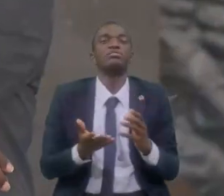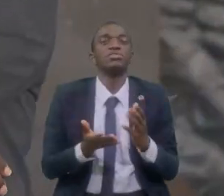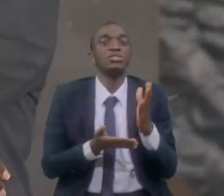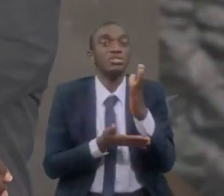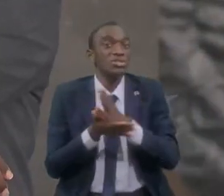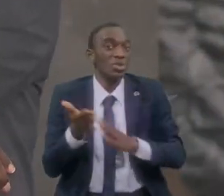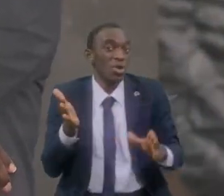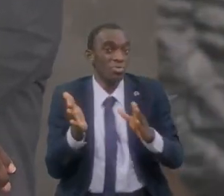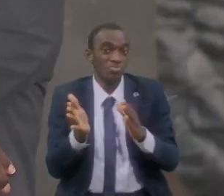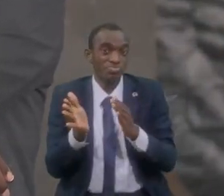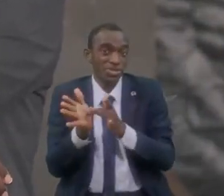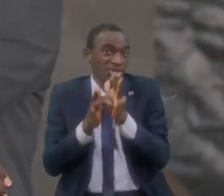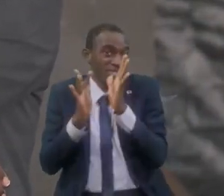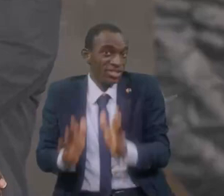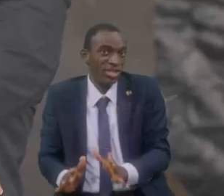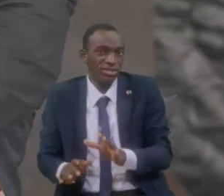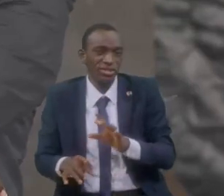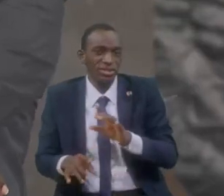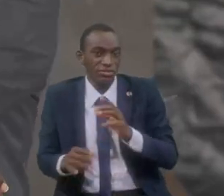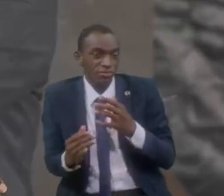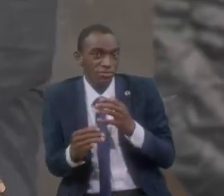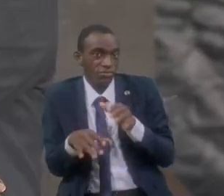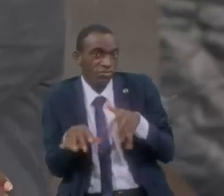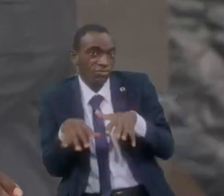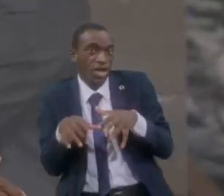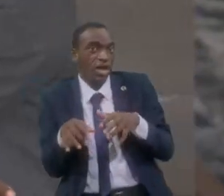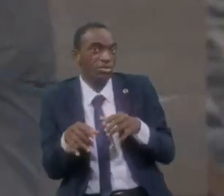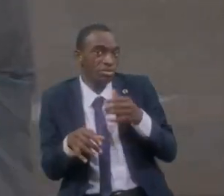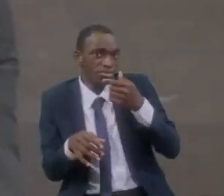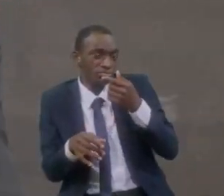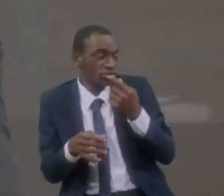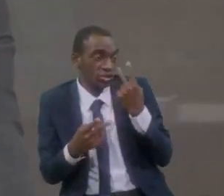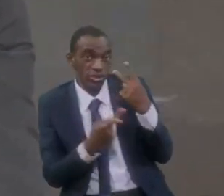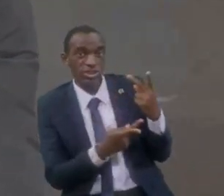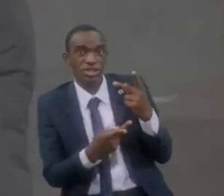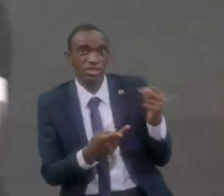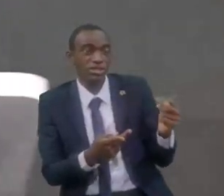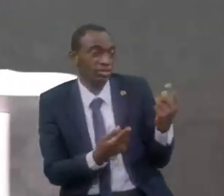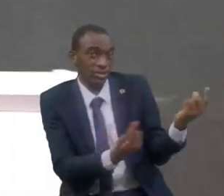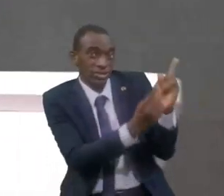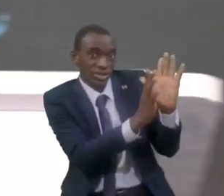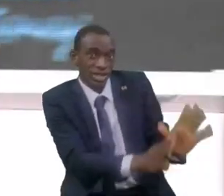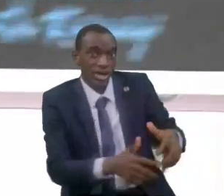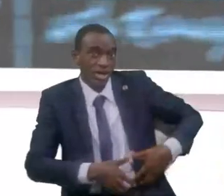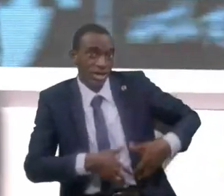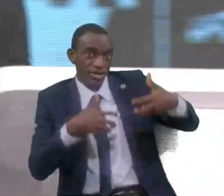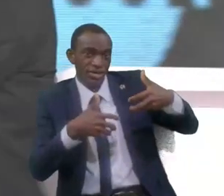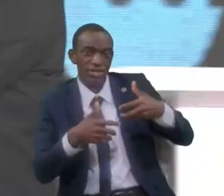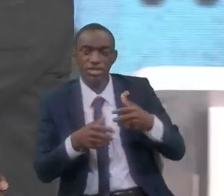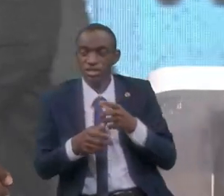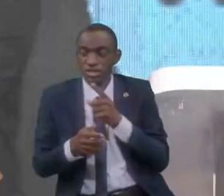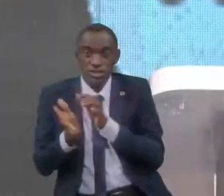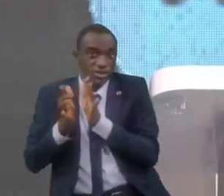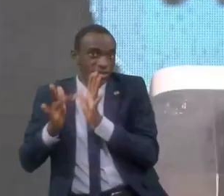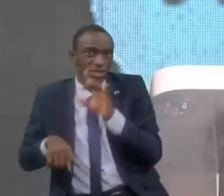Ils n'arrivent pas à résister à la fureur et à la colère d'un pécheur. C'est des grands